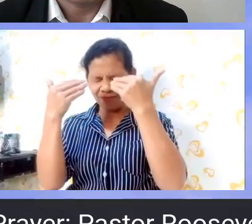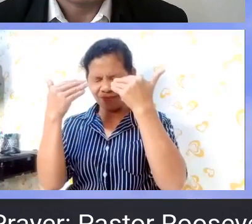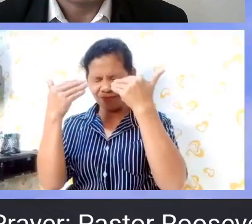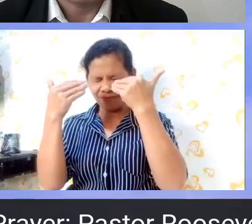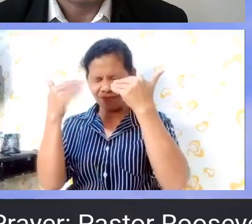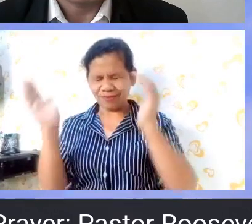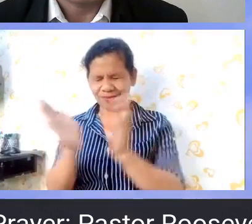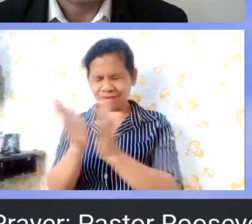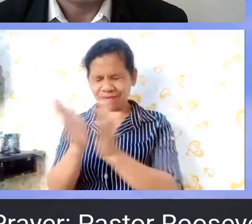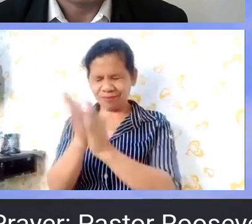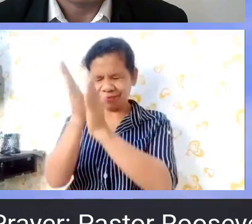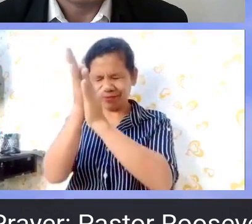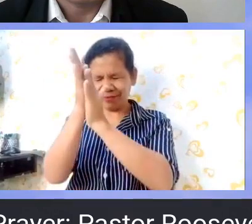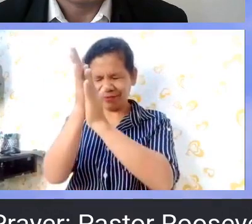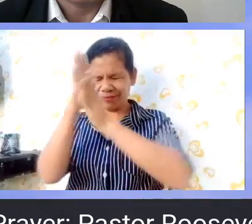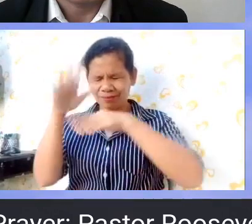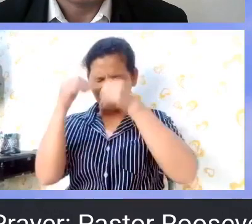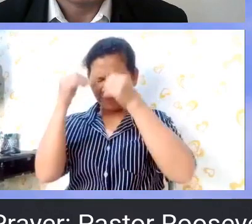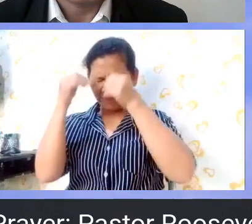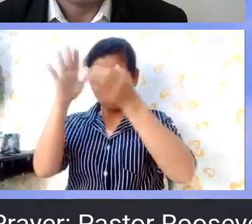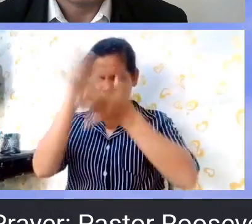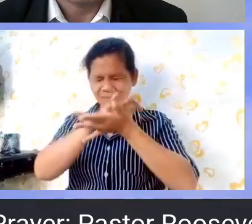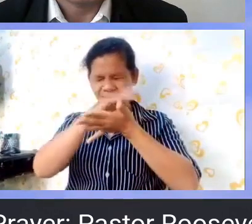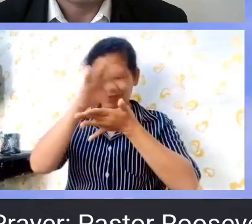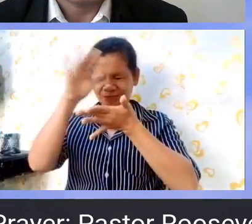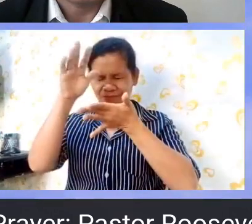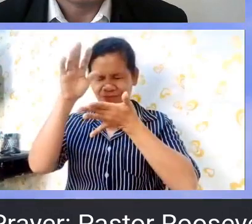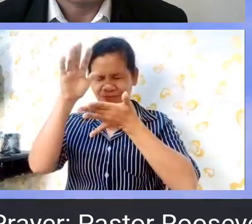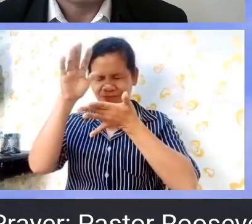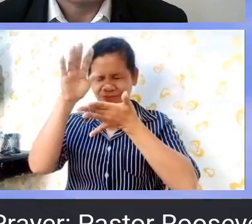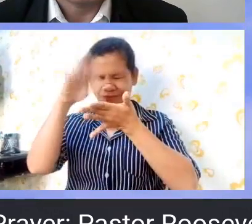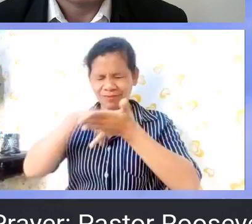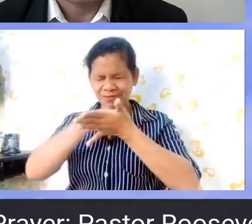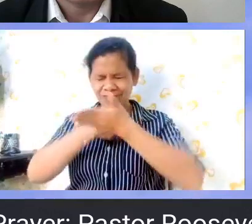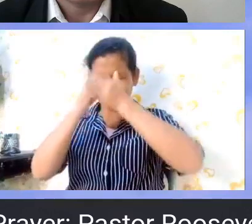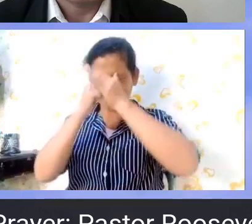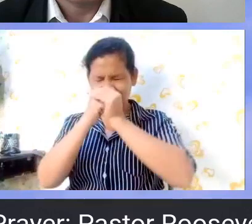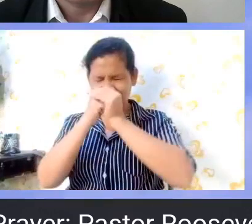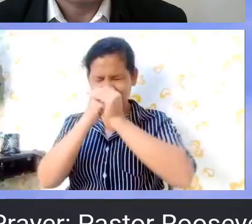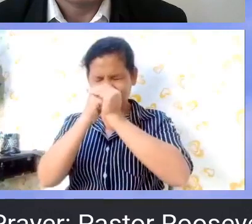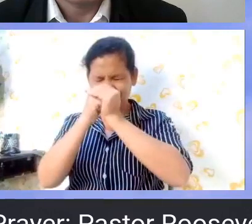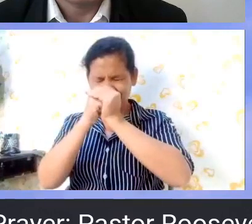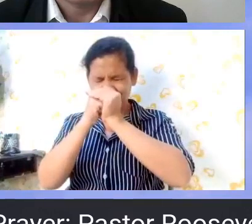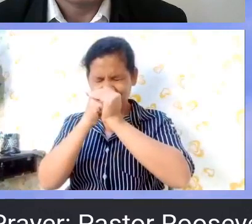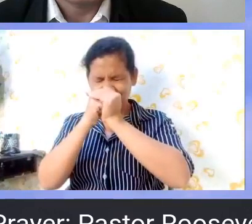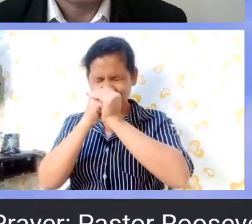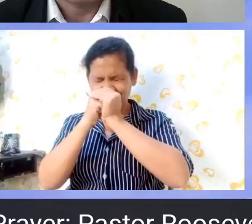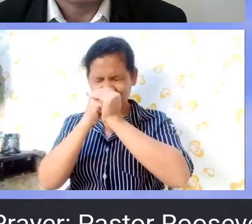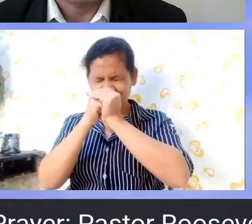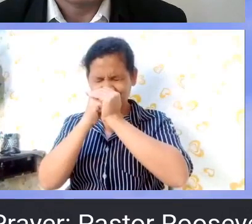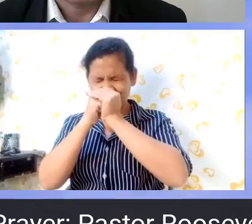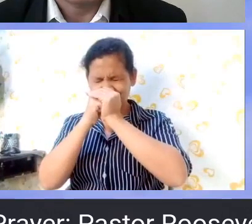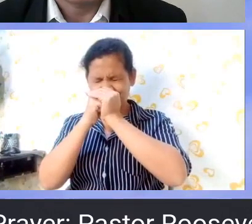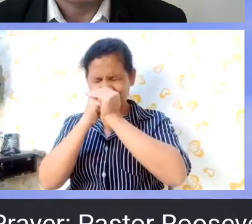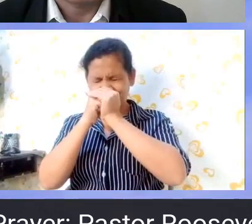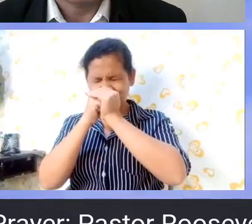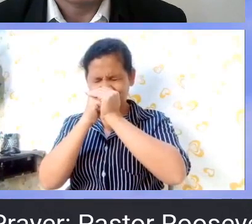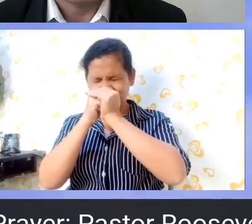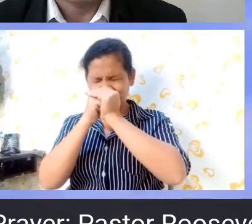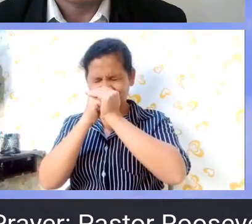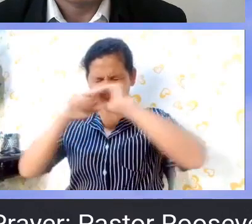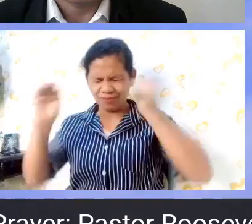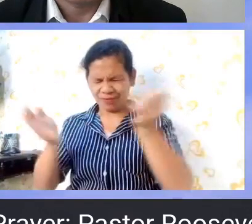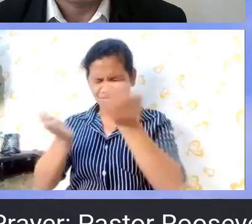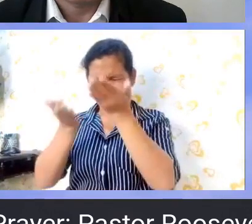pagpupuri, pagluwalhati, at aming pagsamba ay amin pong inilalagak sa inyo,